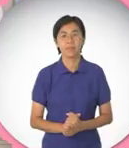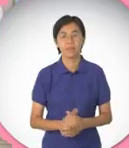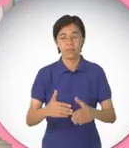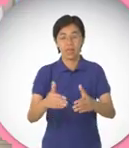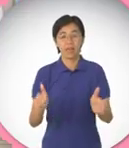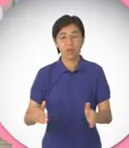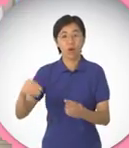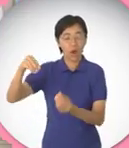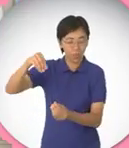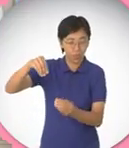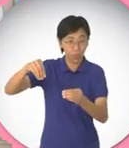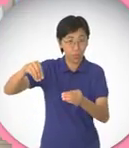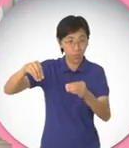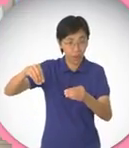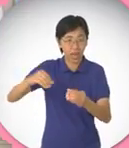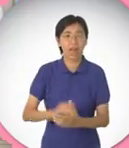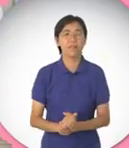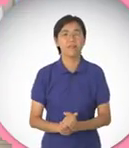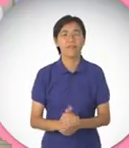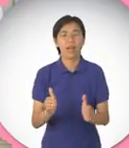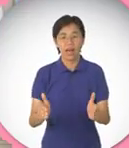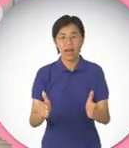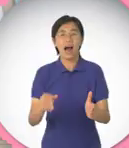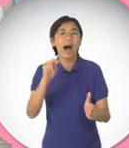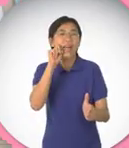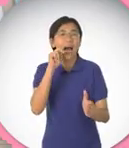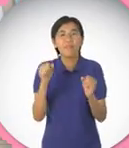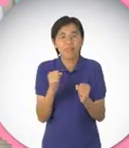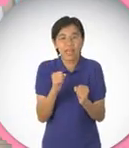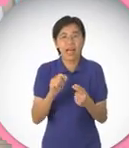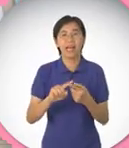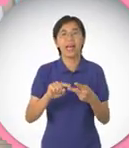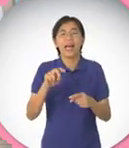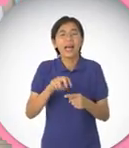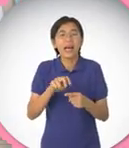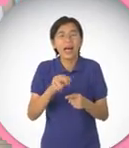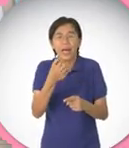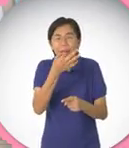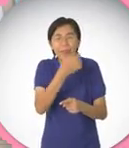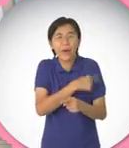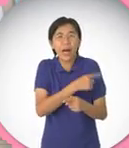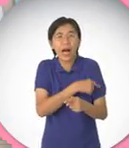นะคะส่วนน้ำเนี่ยนะคะเป็นน้ำเย็นแล้วก็เอาเกลือลงไปผสมก่อนให้เกลือละลายก่อนเลย